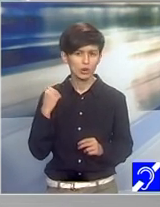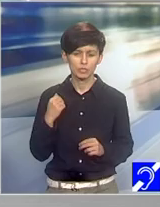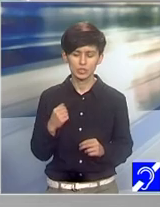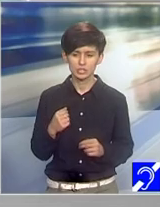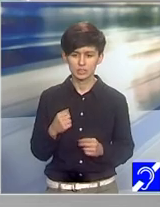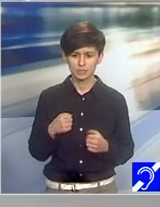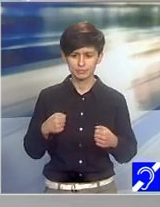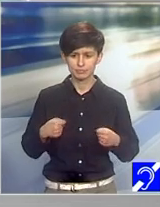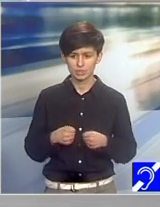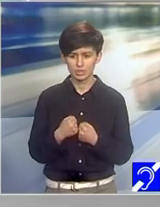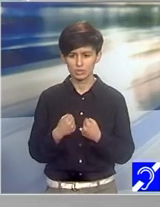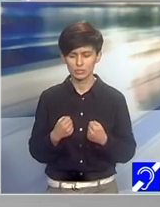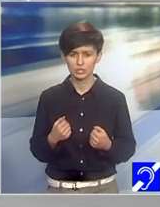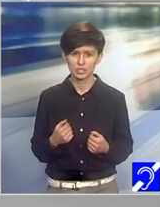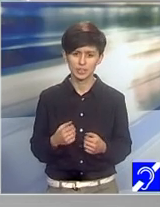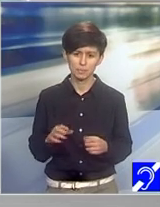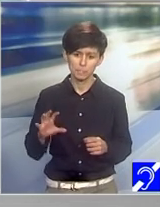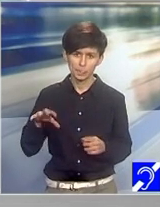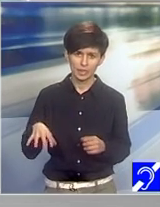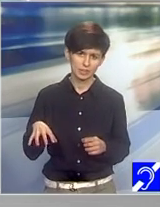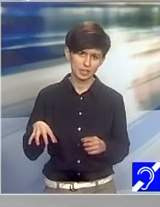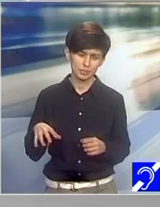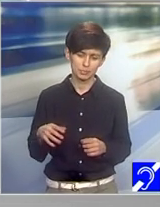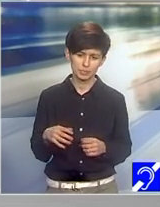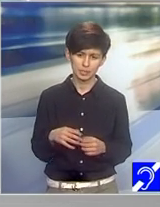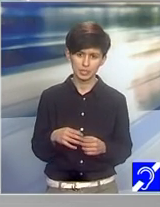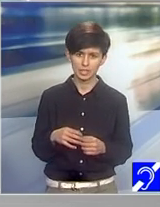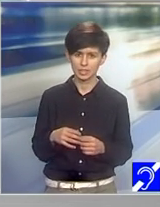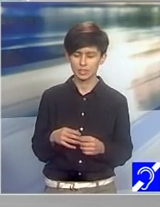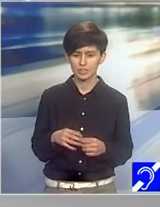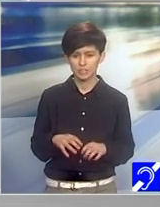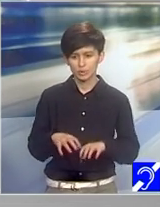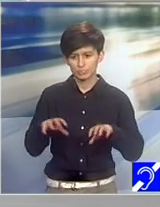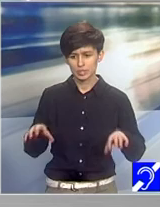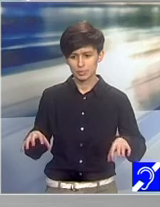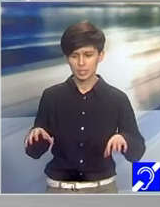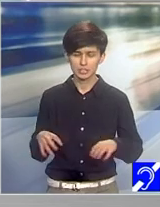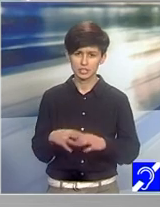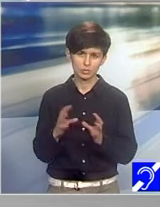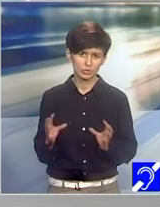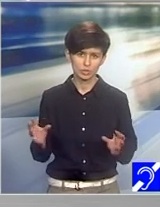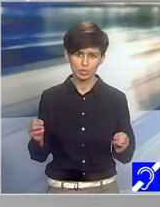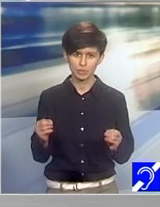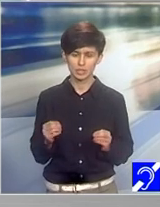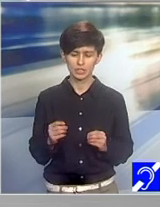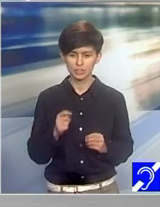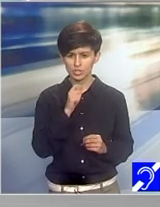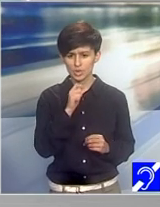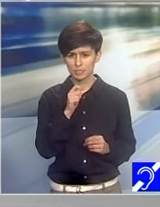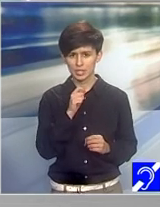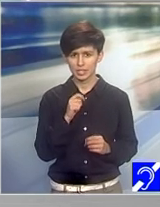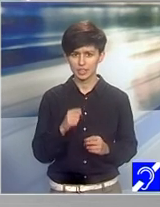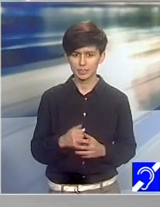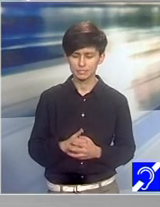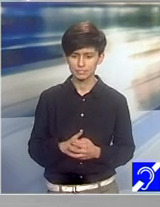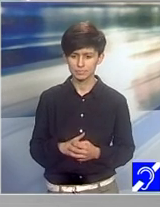1948. Să spunem, taberele s-au polarizat. Revoluția maghiară pe de o parte, românii și sașii germanii pe de altă